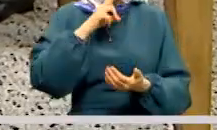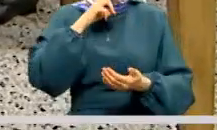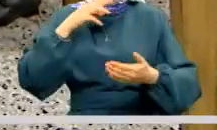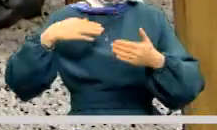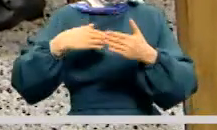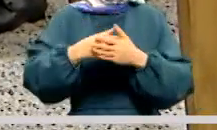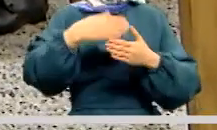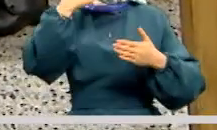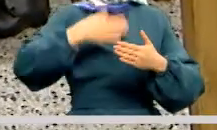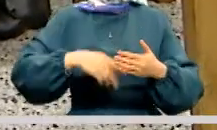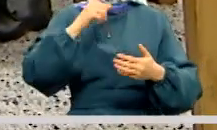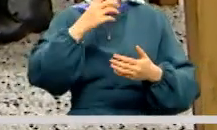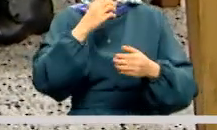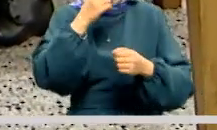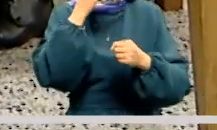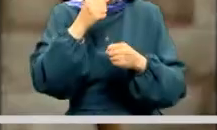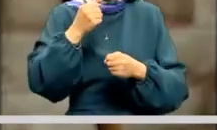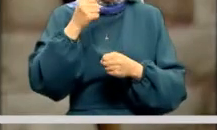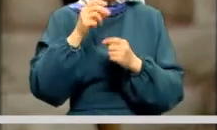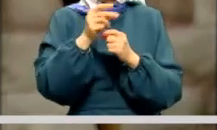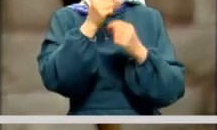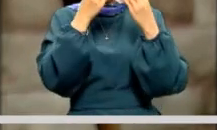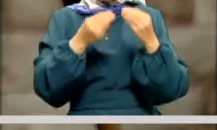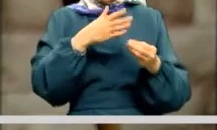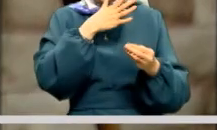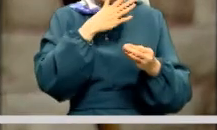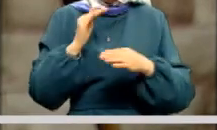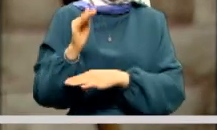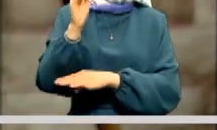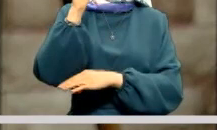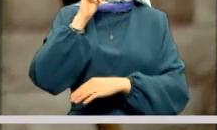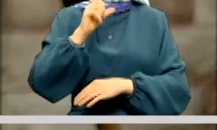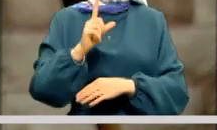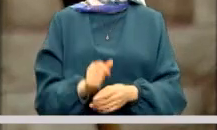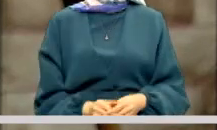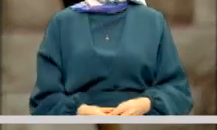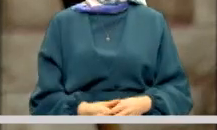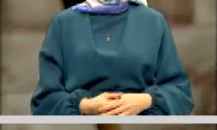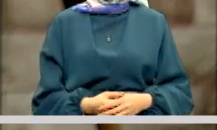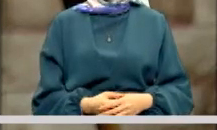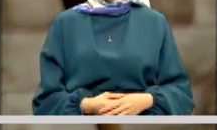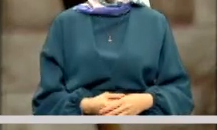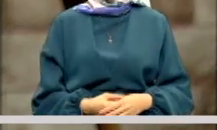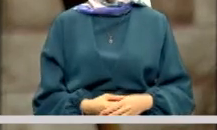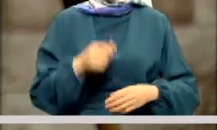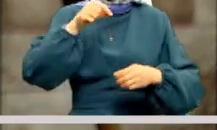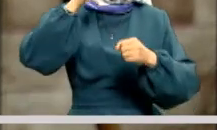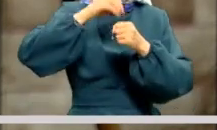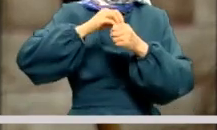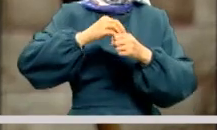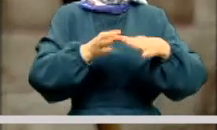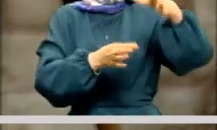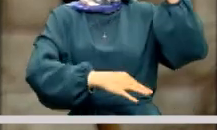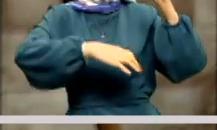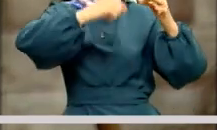üzerimizde bir ödev olduğunu bilerek yaşamamız gerekiyor ve dolayısıyla insanın merkeze koyduğumuz